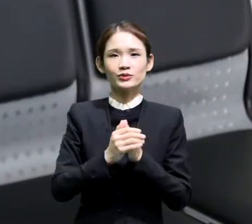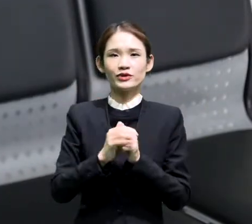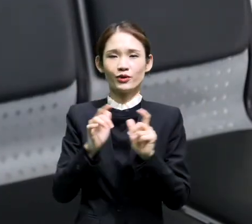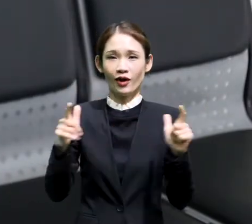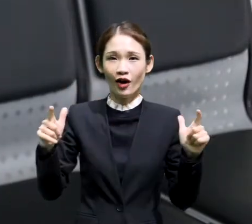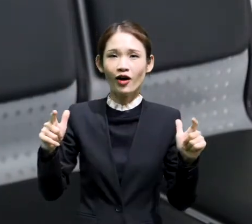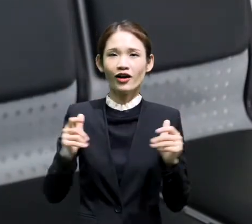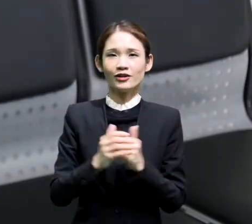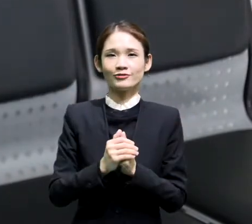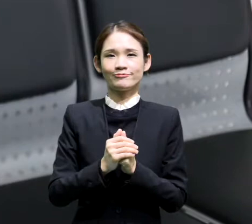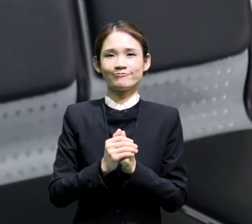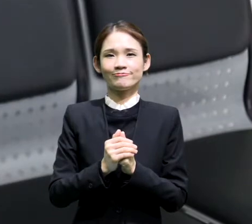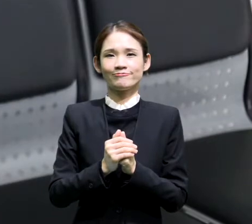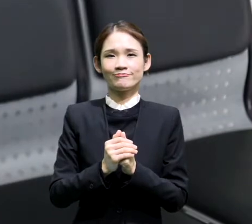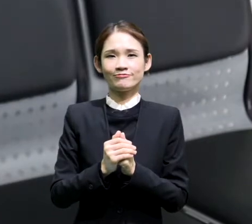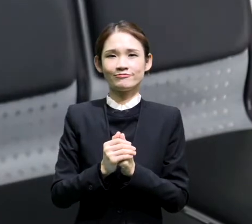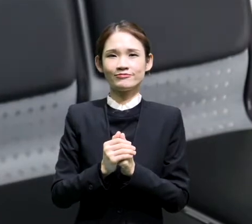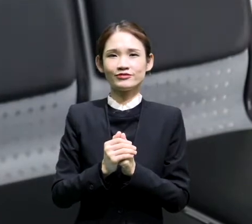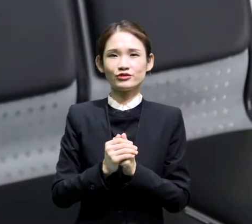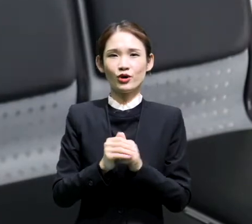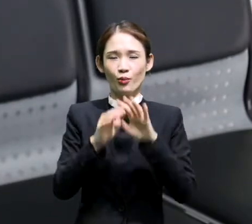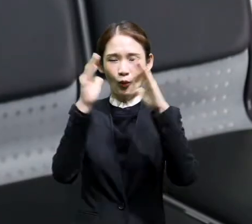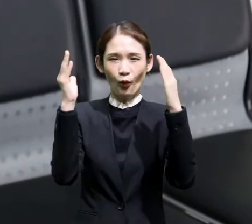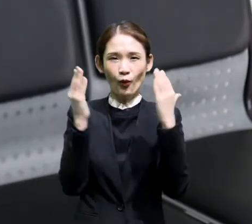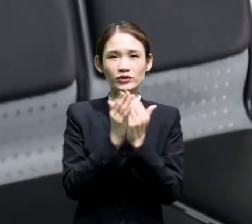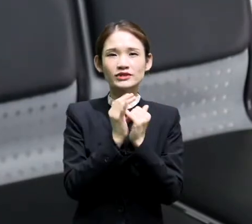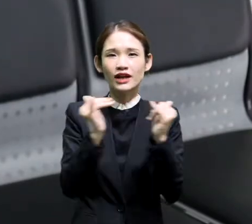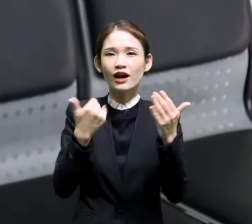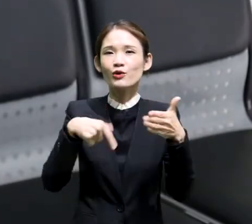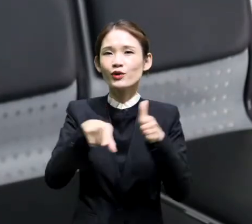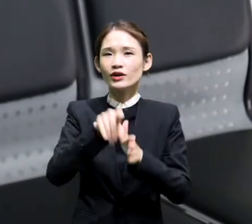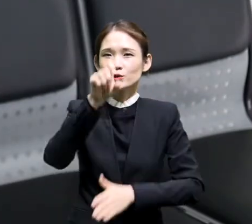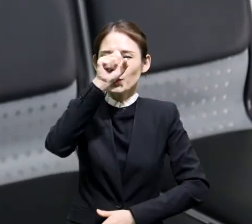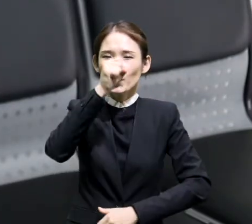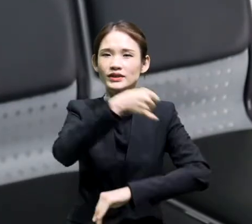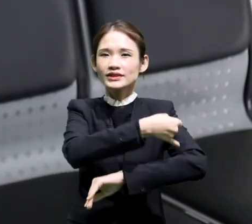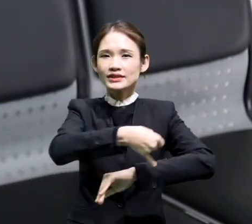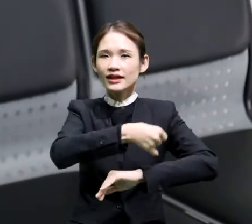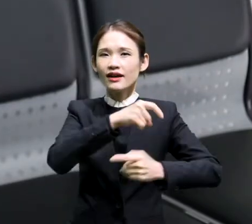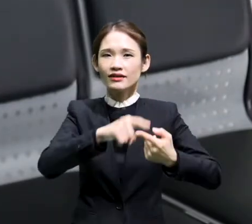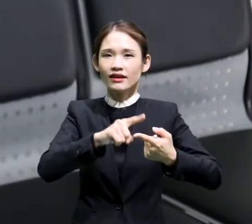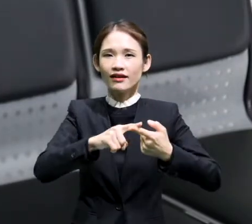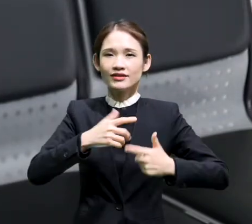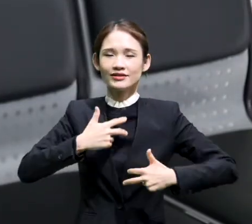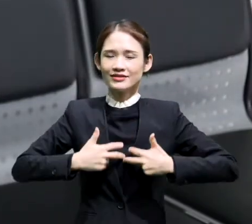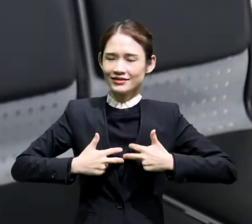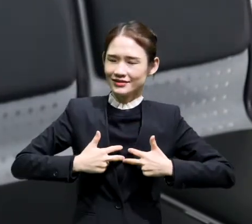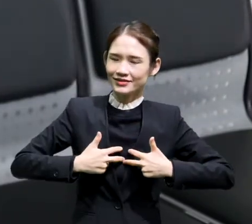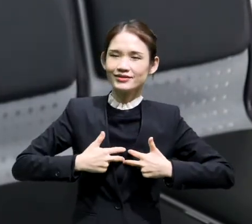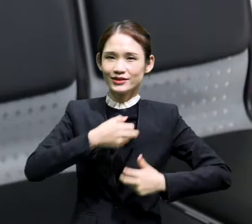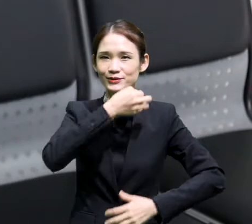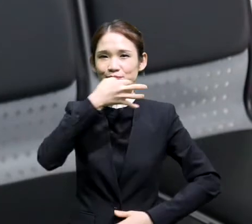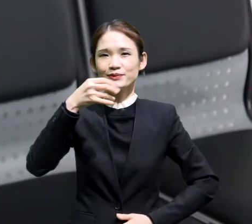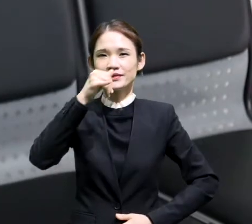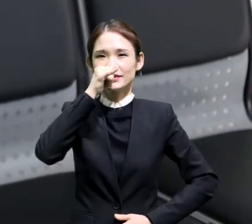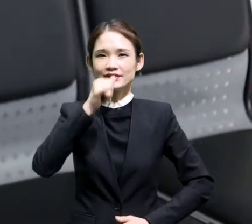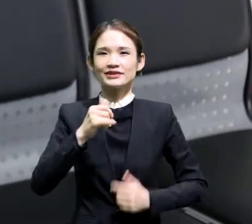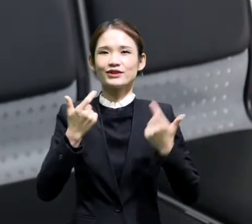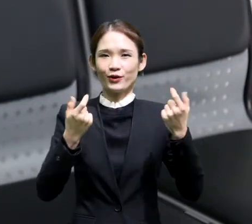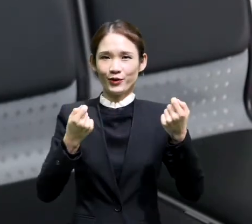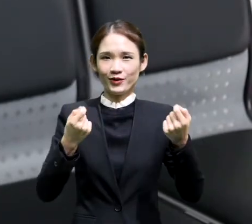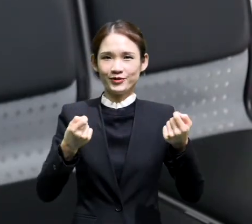nòng cá lưu cầm po đo chân bị cá hay năng chui chim rồi đo chân bị cá ai đã ao tụ cột cả tháp bụ cốt có